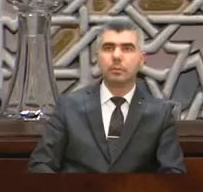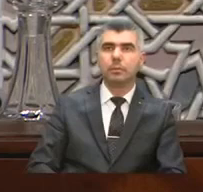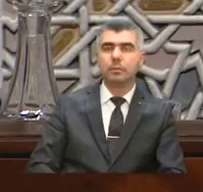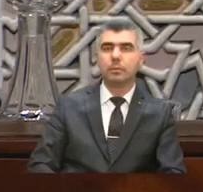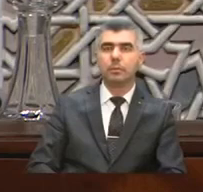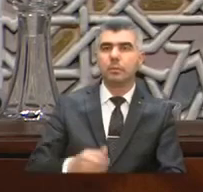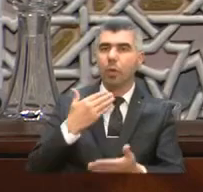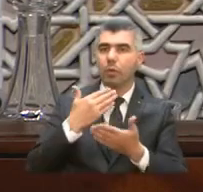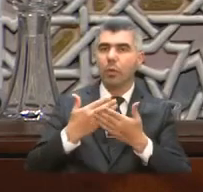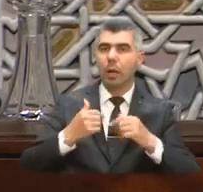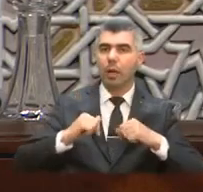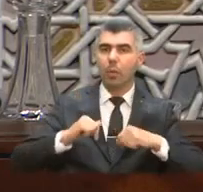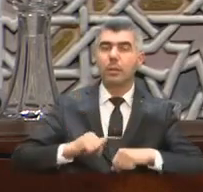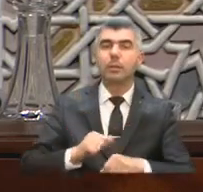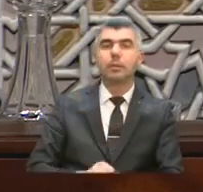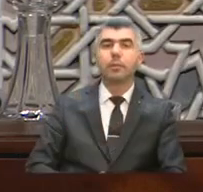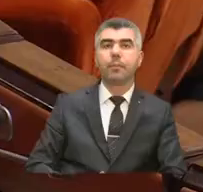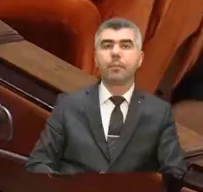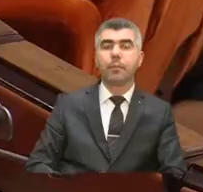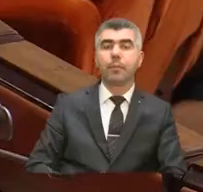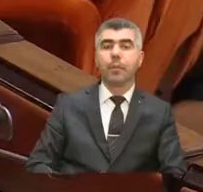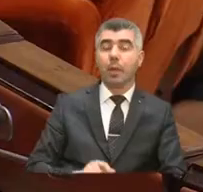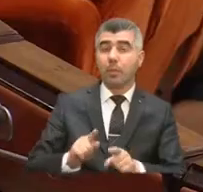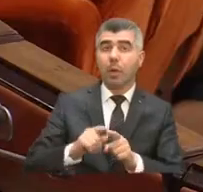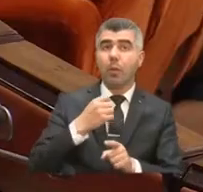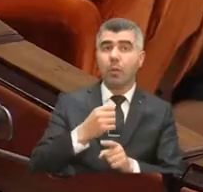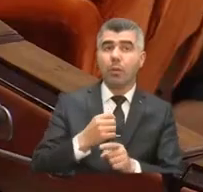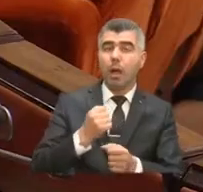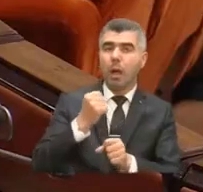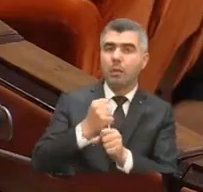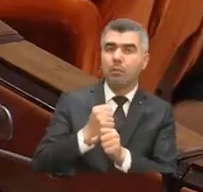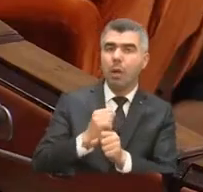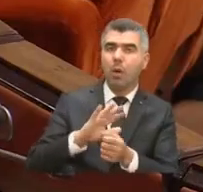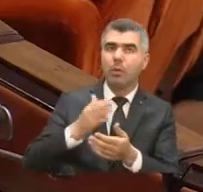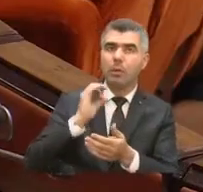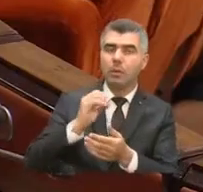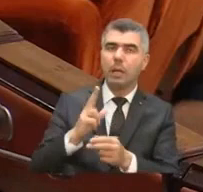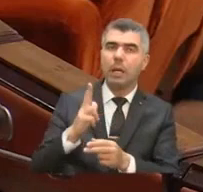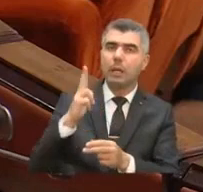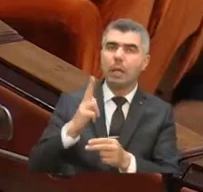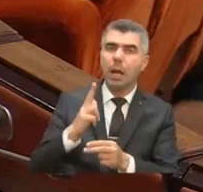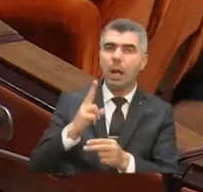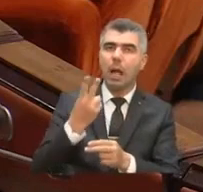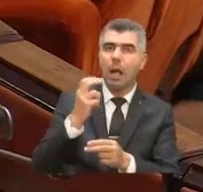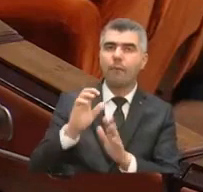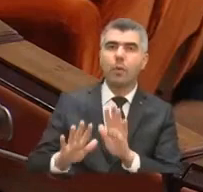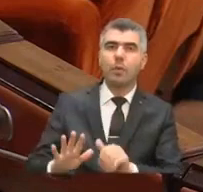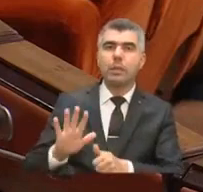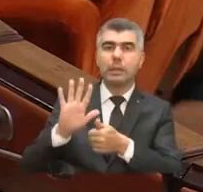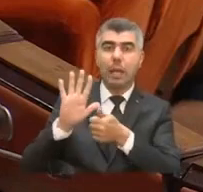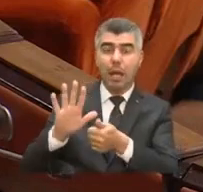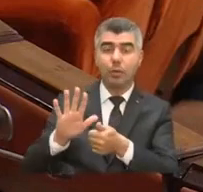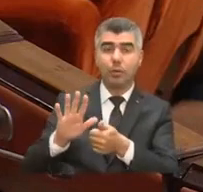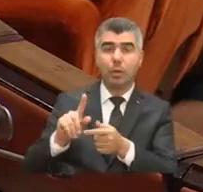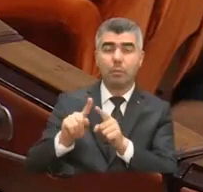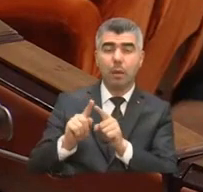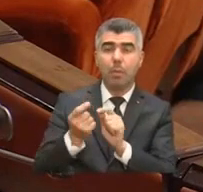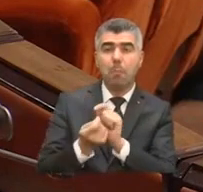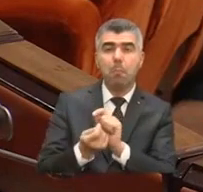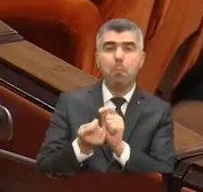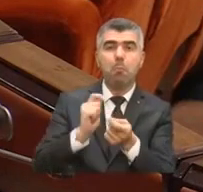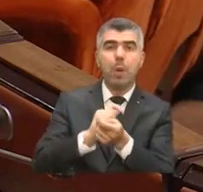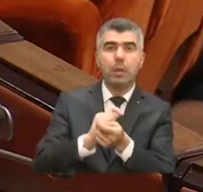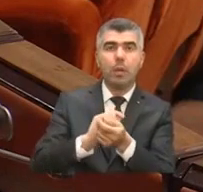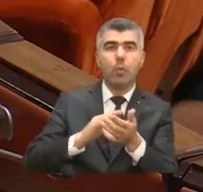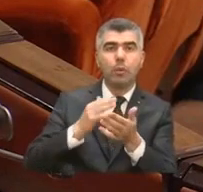شكرا سيد النائب. تعمل الخطوط الملكيه باستمرار على تحسين وتجويد خدماتها. في هذا السياق اطلقت منذ 2016 ورش كبير للتحول